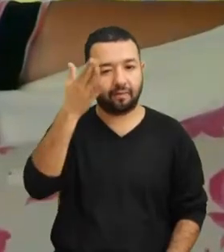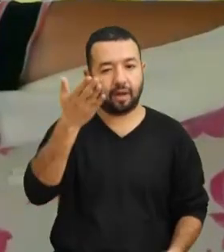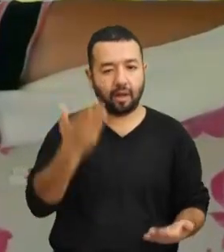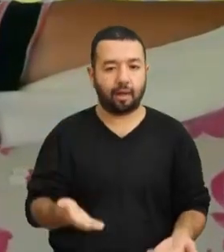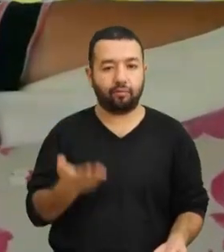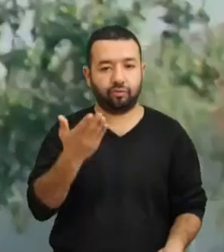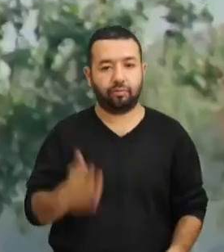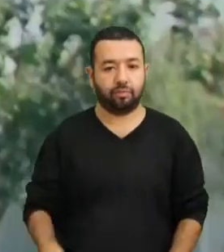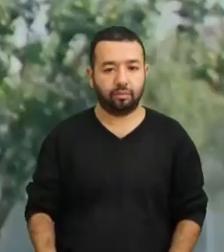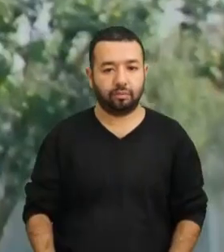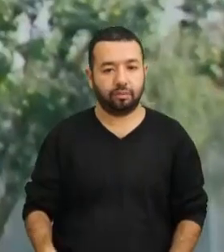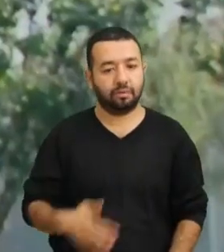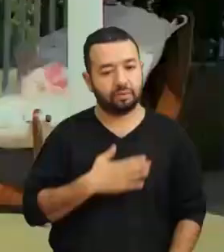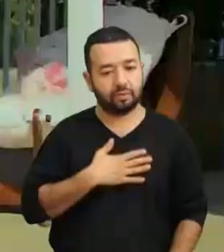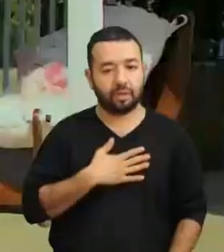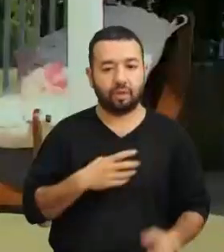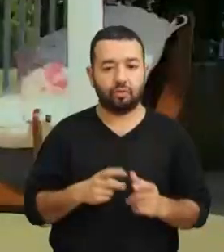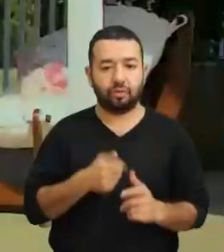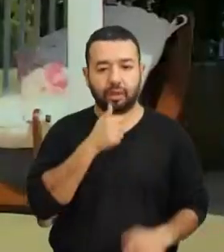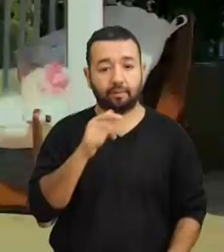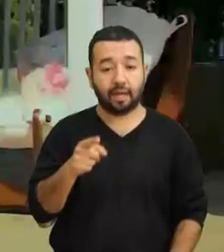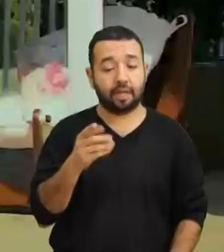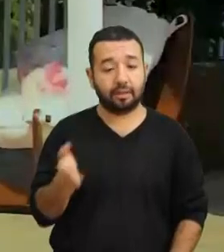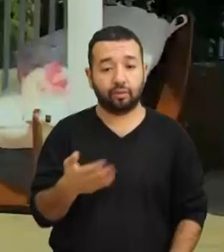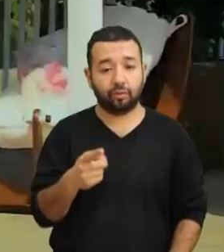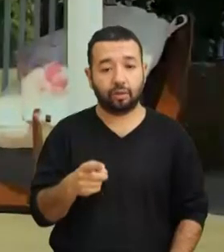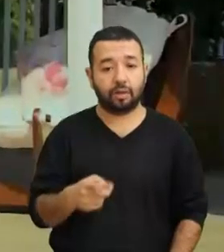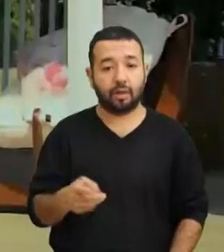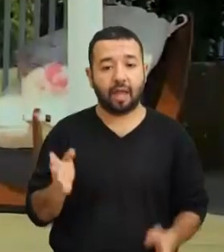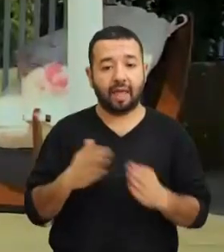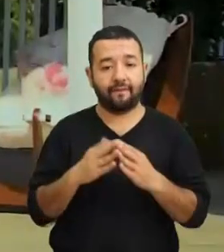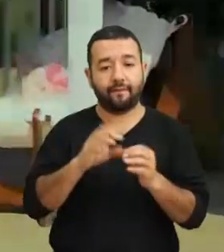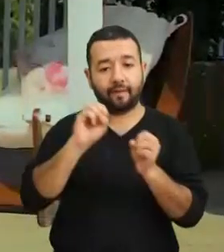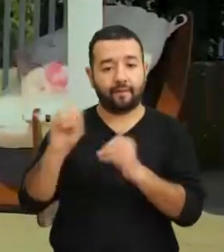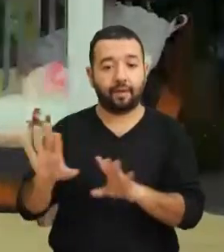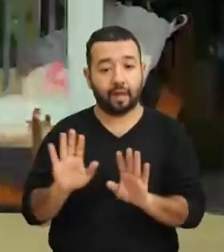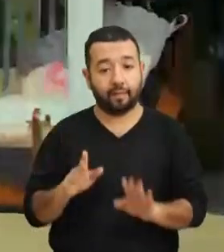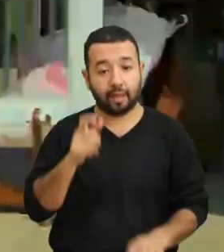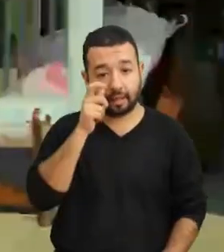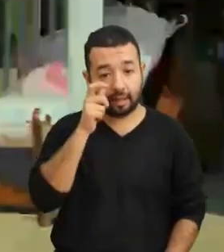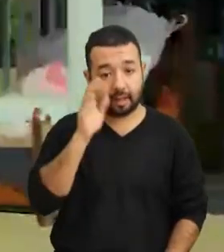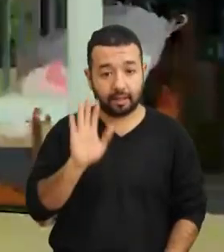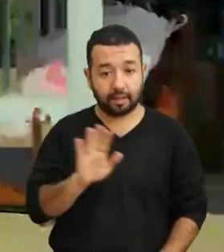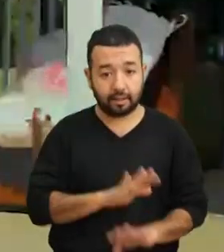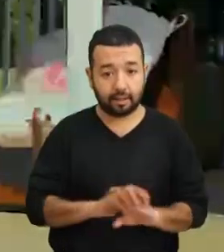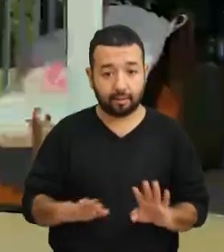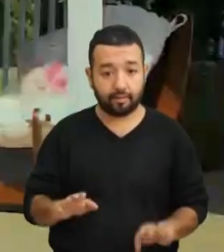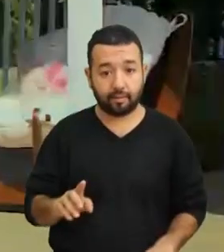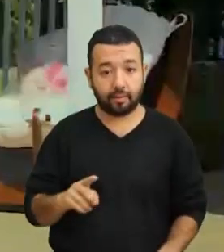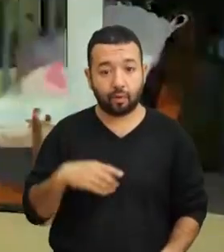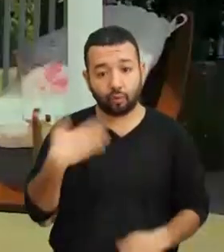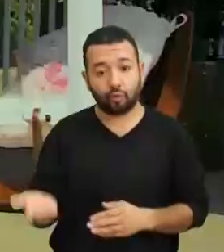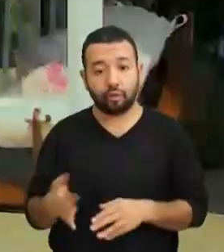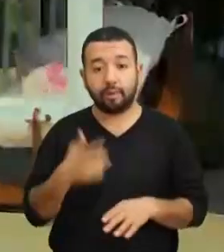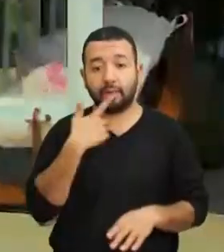kabul edelim yani. Sağ ol Şükrü abi. Hadi sen şunları müştemilata getir. Aman dikkat et, tamam mı? Dişirin mişirin